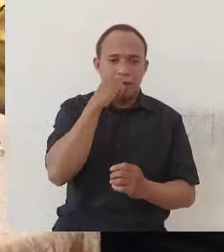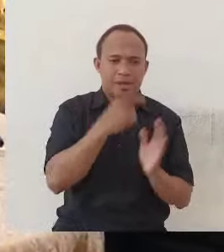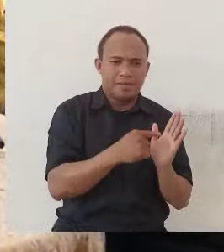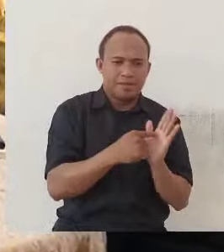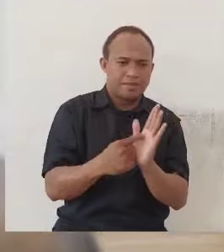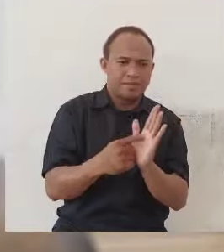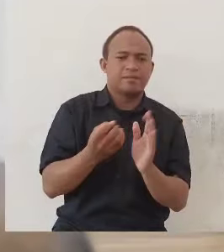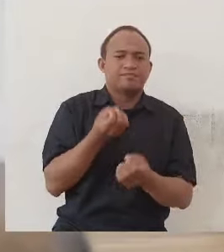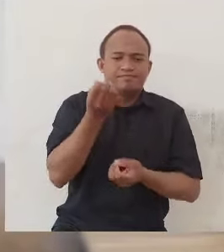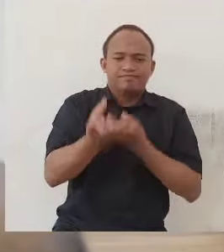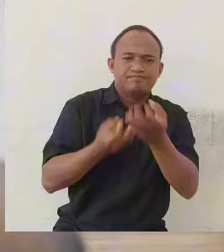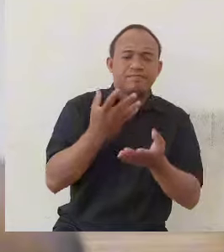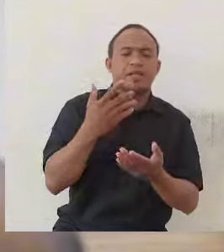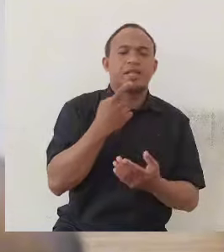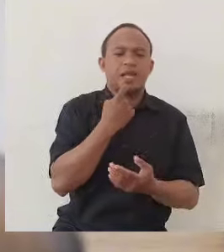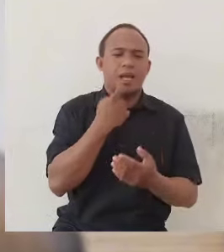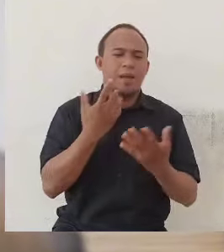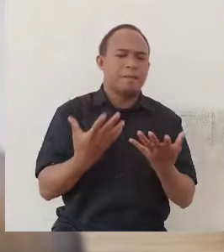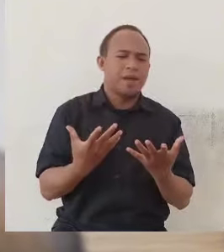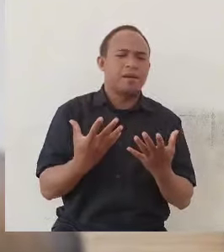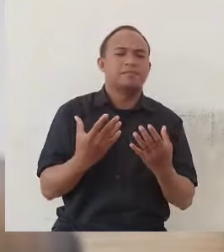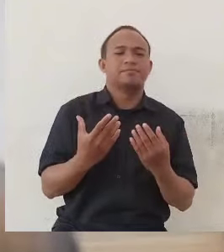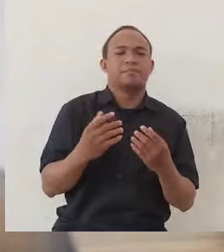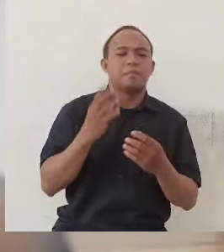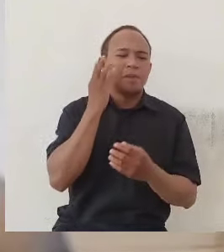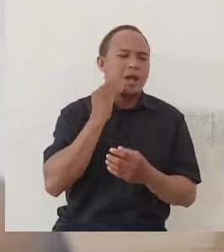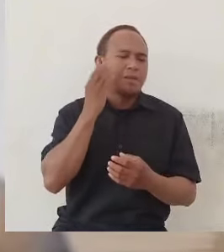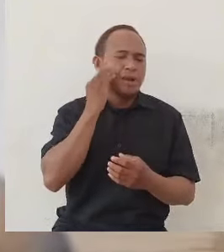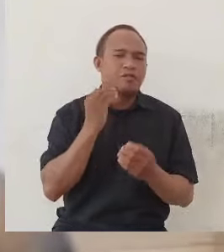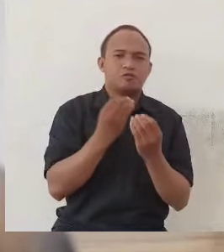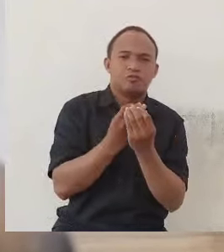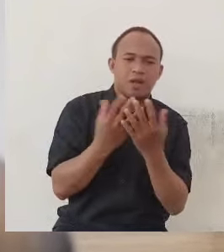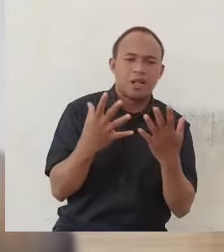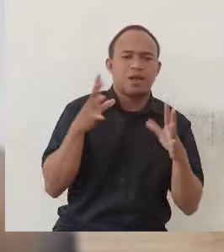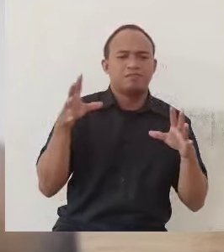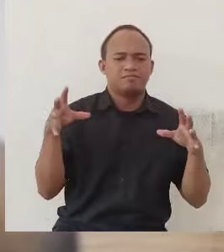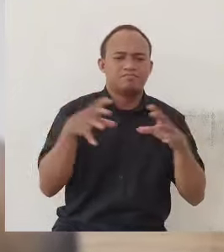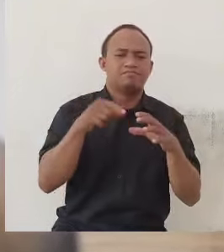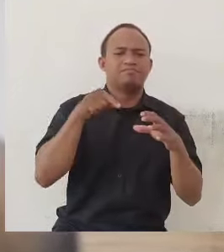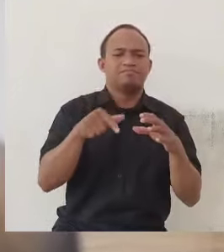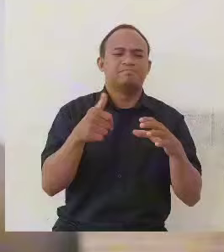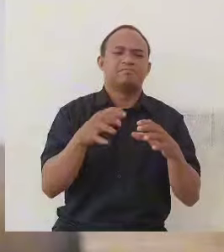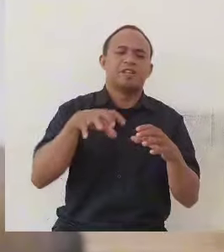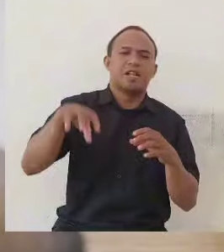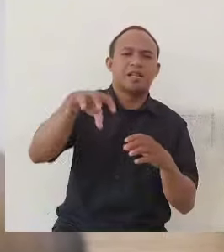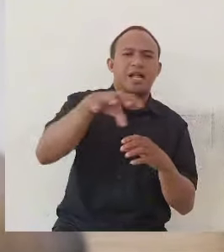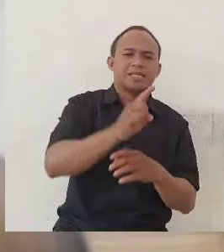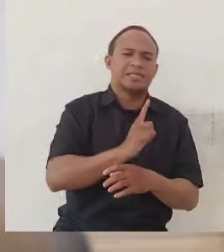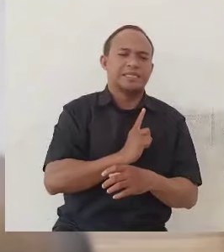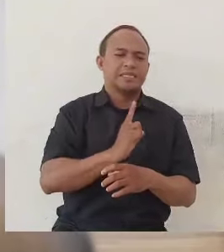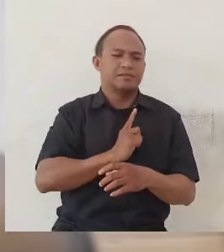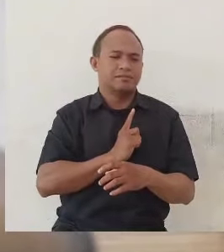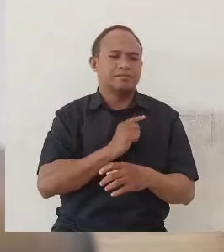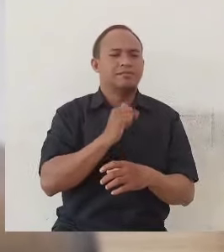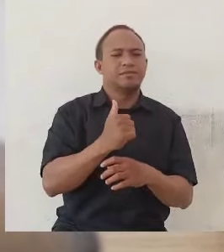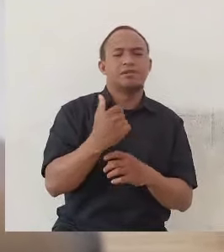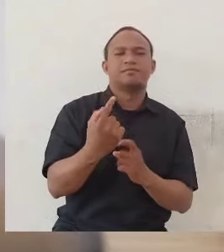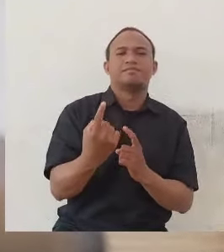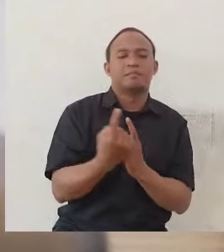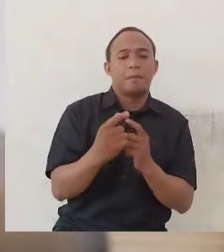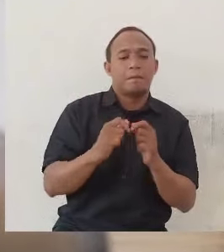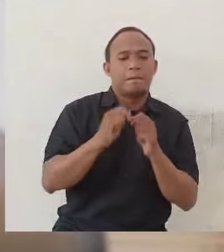Winahyu. Nawawi menuturkan berdasarkan pengalaman di sejumlah daerah ada kasus aset kepunyaan daerah sendiri,